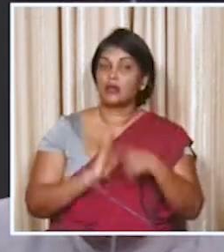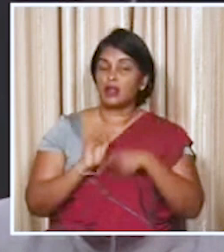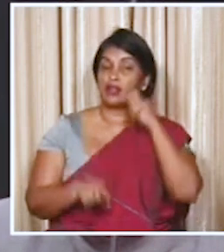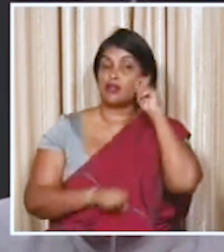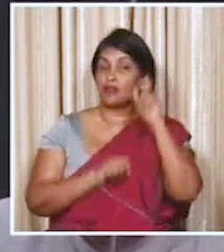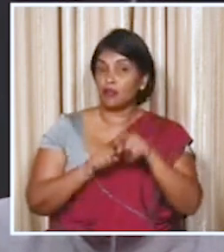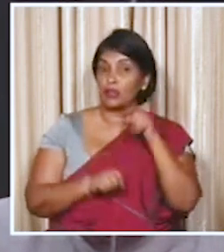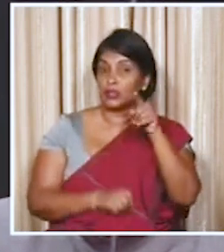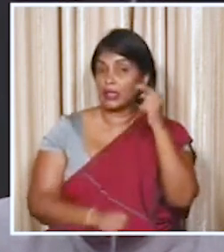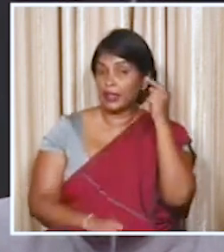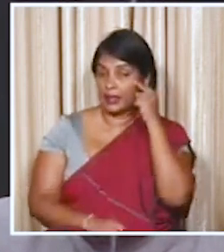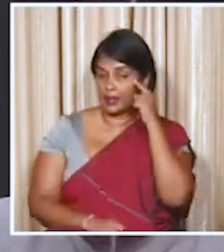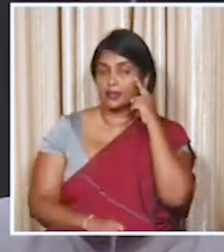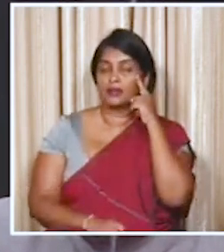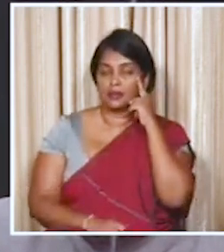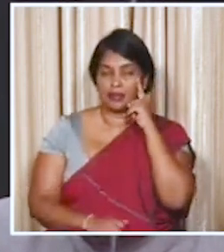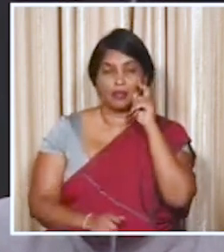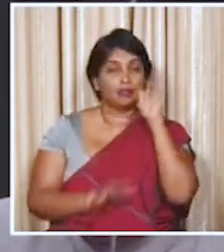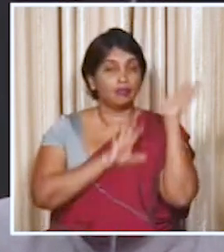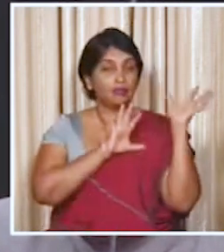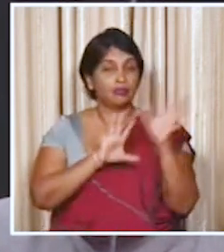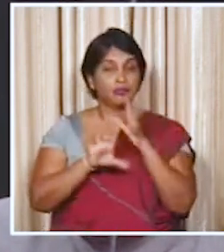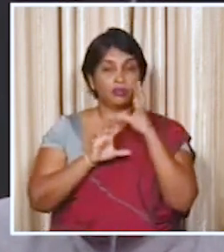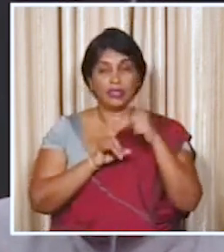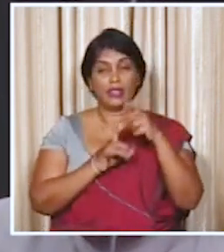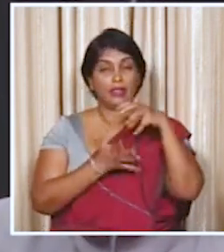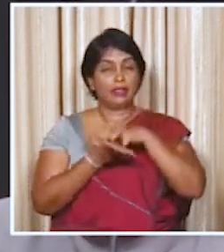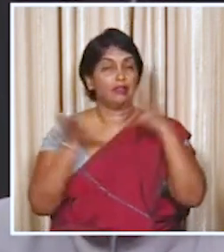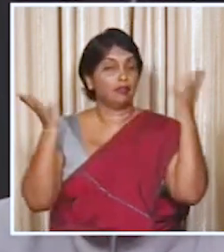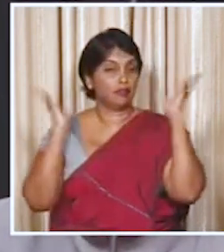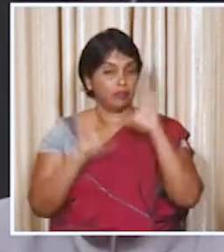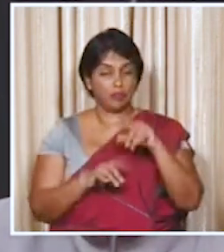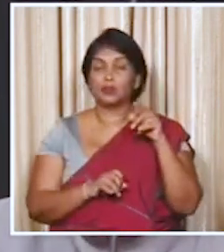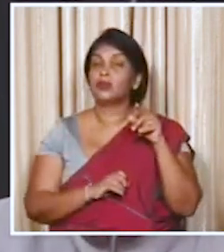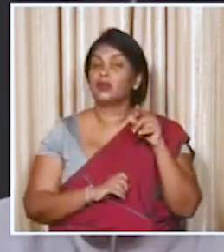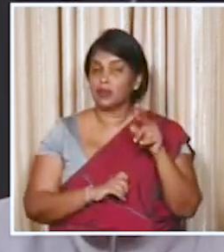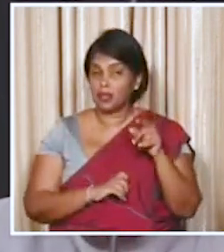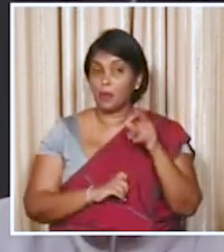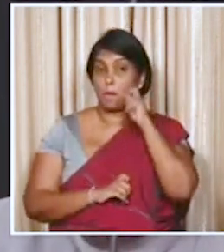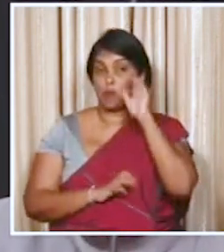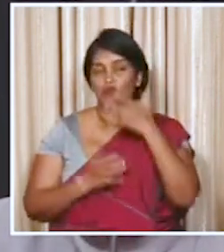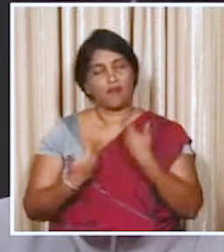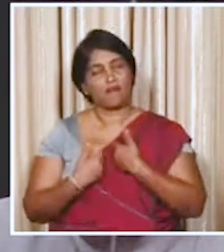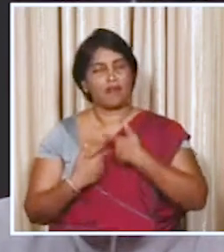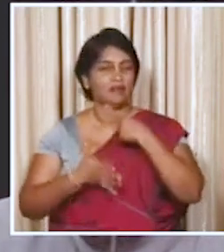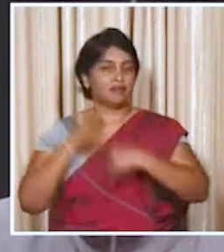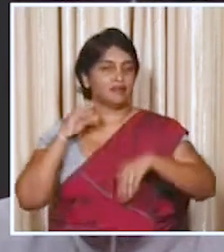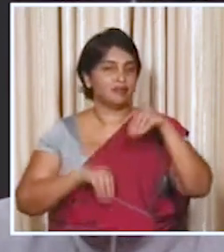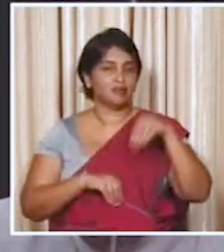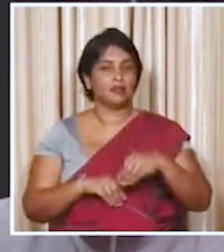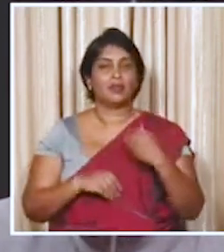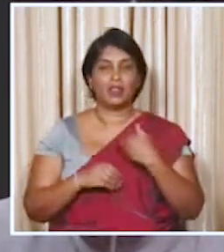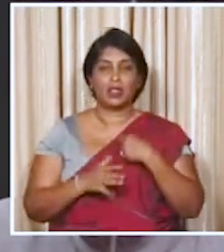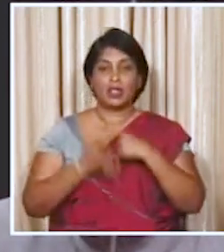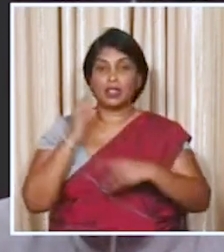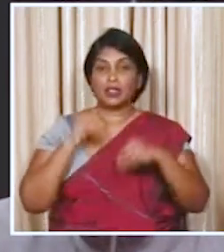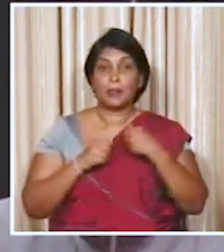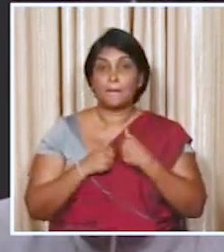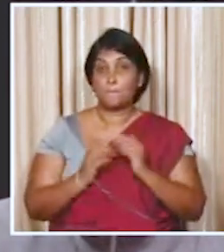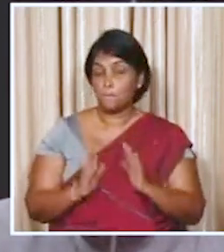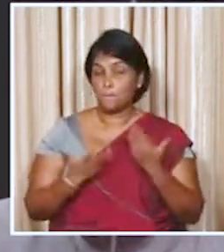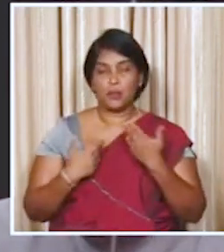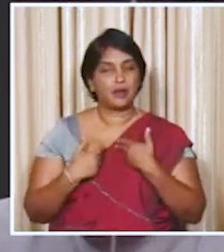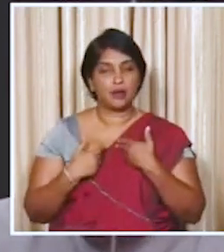මිනිස්සු ඔබතුමීලා හිතන් ඉන්නවා සෙනග ඔබතුමීලා දිස්ත්‍රික්ක ගානකින් එන ඔබතුමීලාට මිනිස්සු ඉන්නවා කියලා. අපි තාම දේශපාලනේ පටන් ගත්තේ